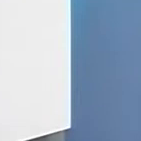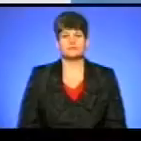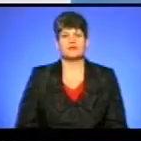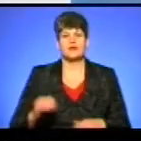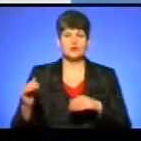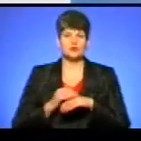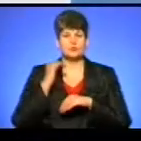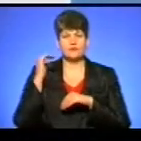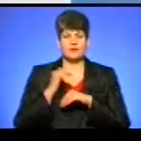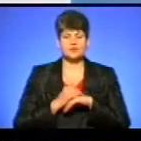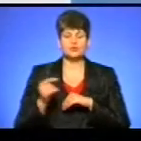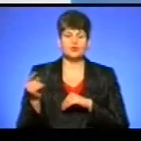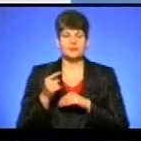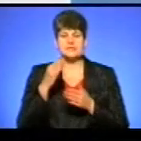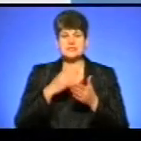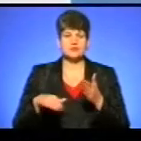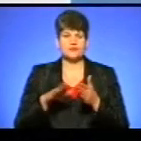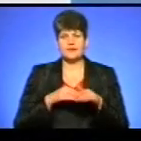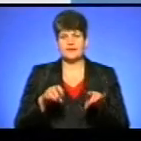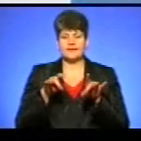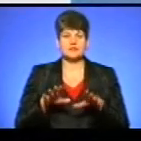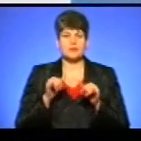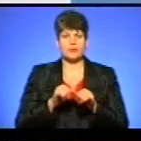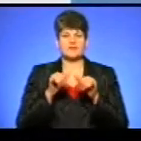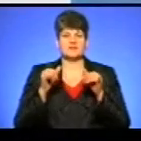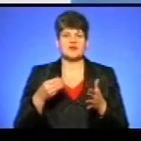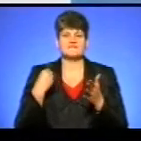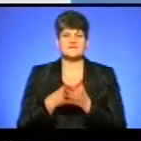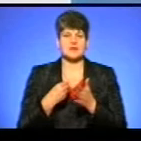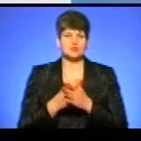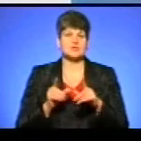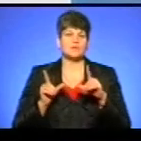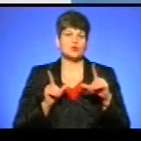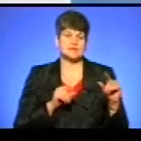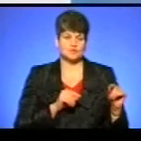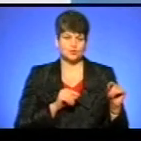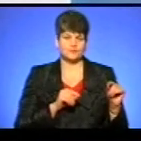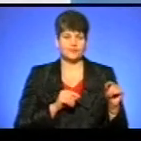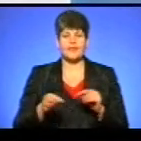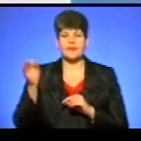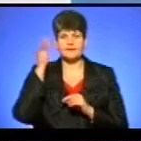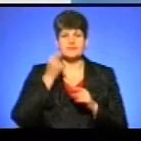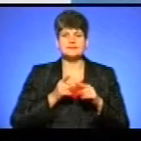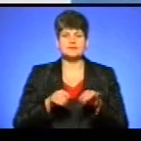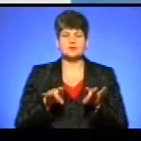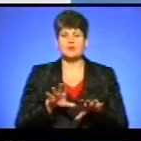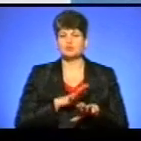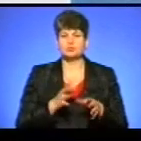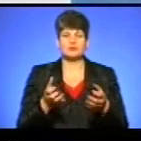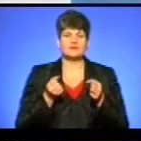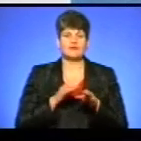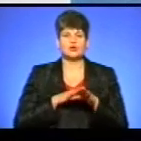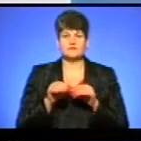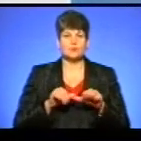Доброго вечора. У Тернополі скасували рішення про підвищення вартості проїзду. Нагадаю, таке рішення було прийнято